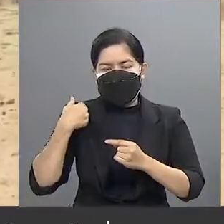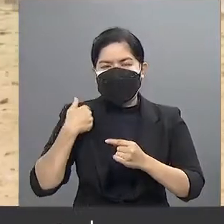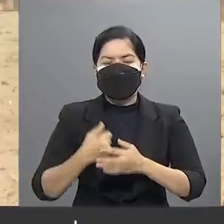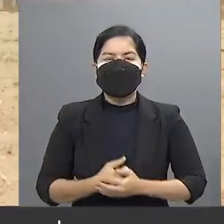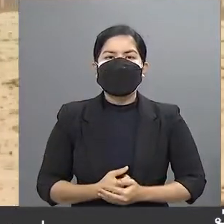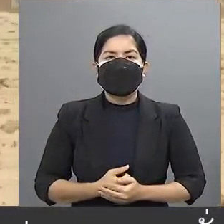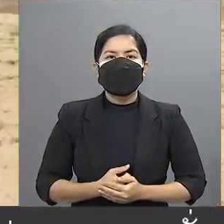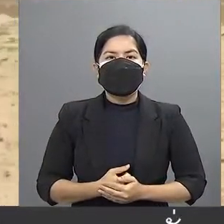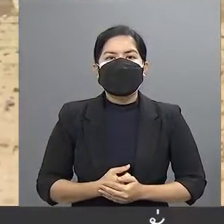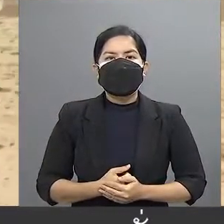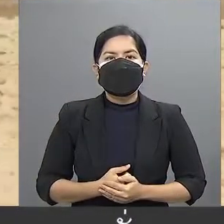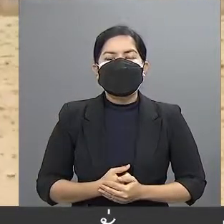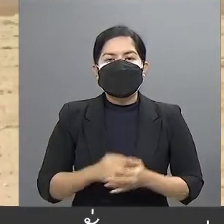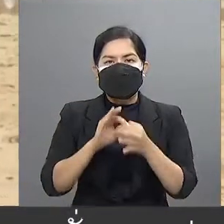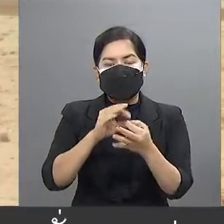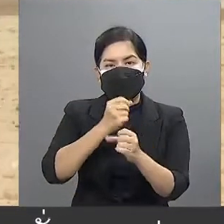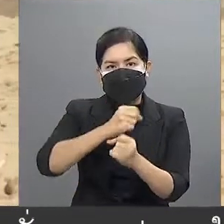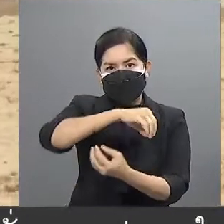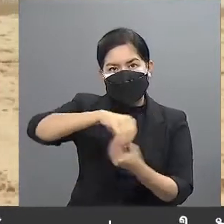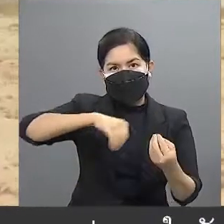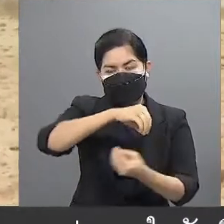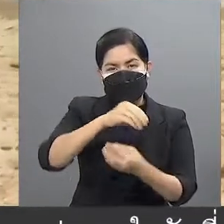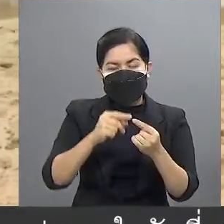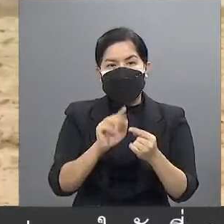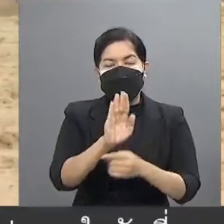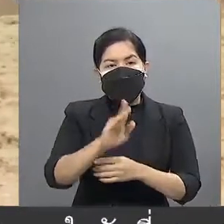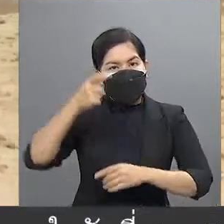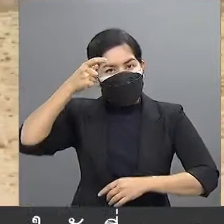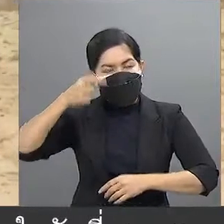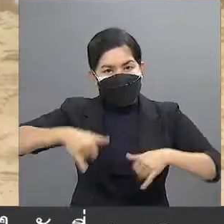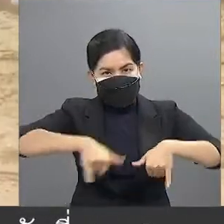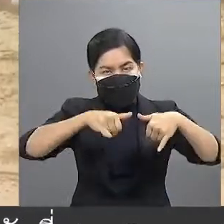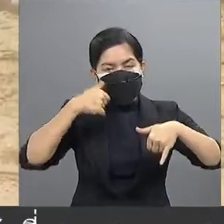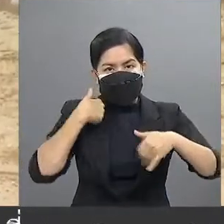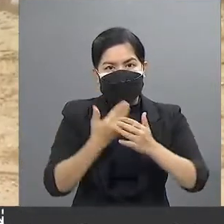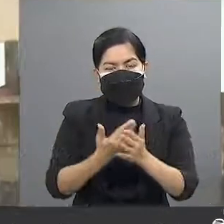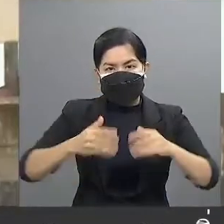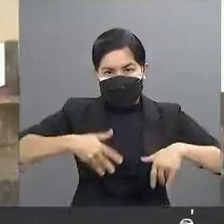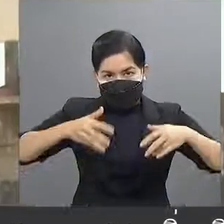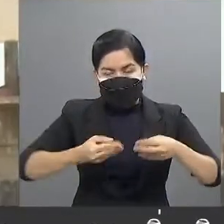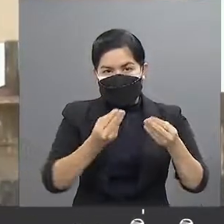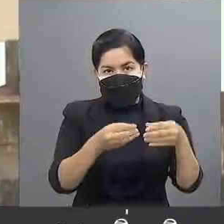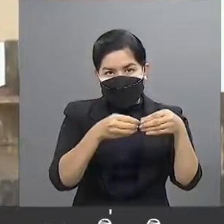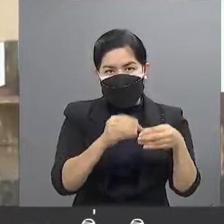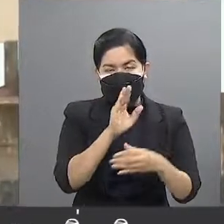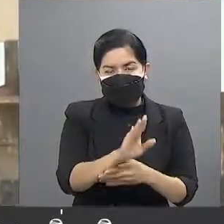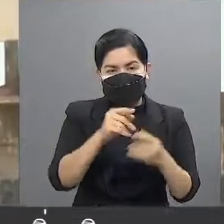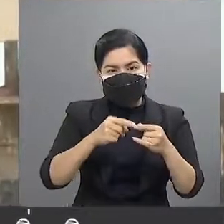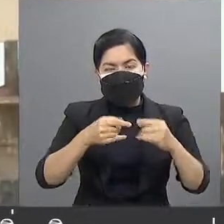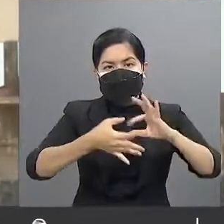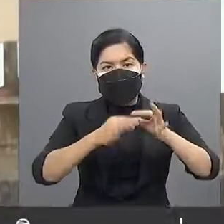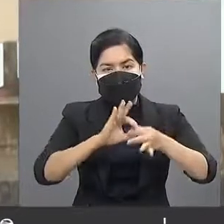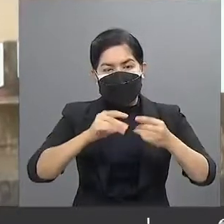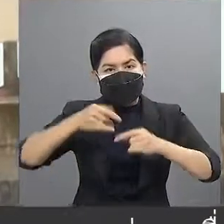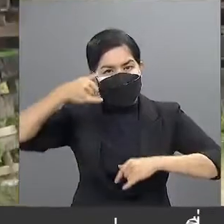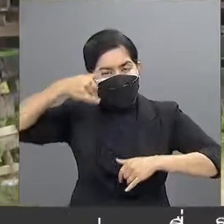ส่วนธุรกิจสนามวัวชนในพื้นที่ก่อนหน้านี้เป็นธุรกิจสร้างรายได้ให้คนในแวดวงกีฬาวัวชนเพราะการชนแต่ละครั้งมีเงินหมุนเวียน